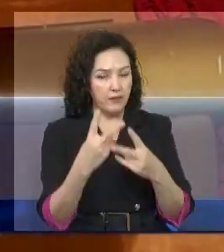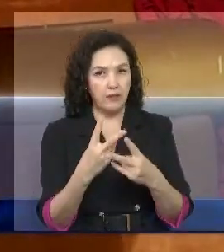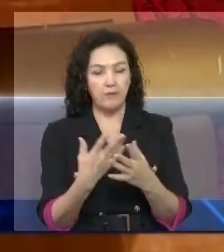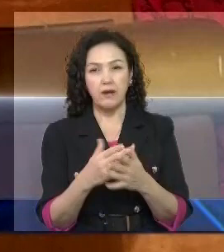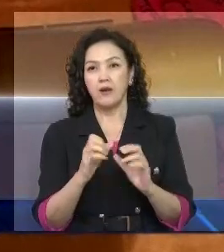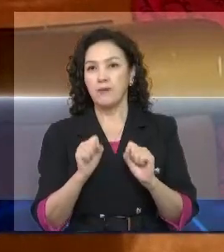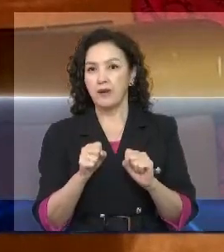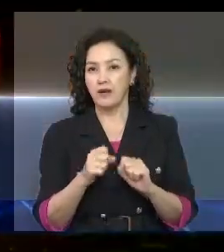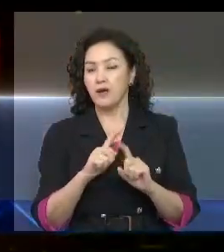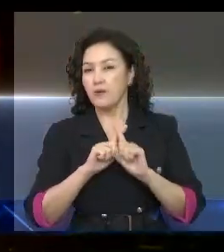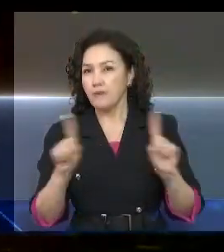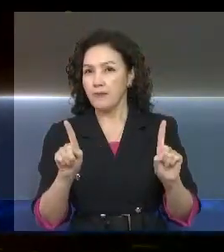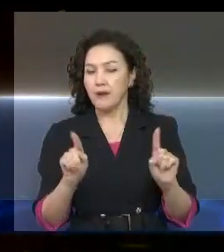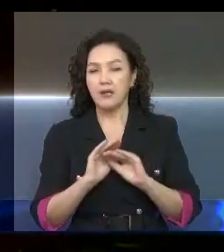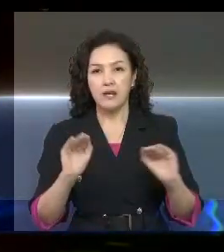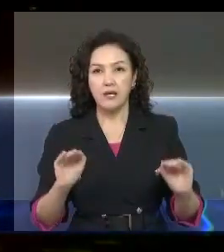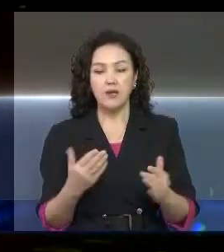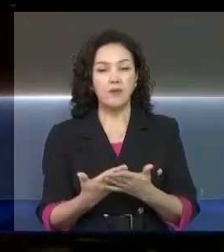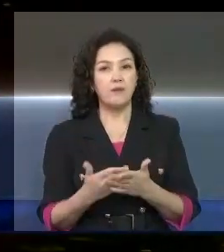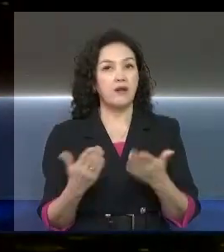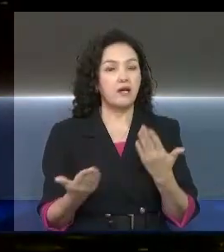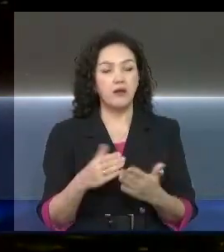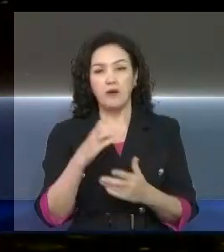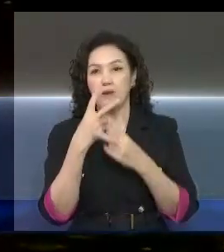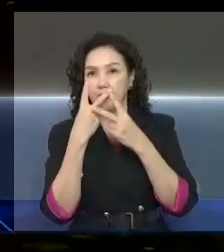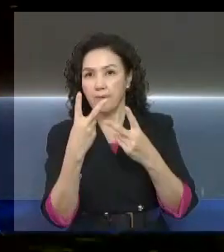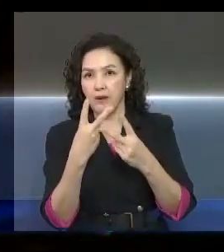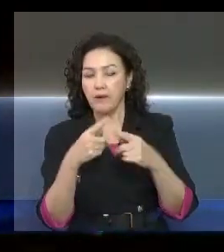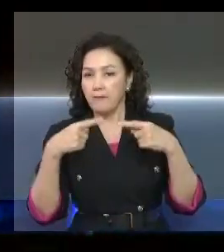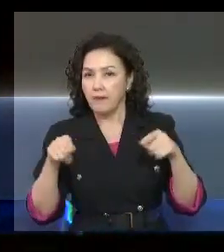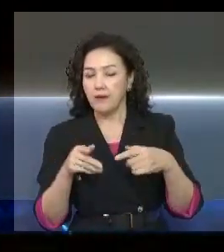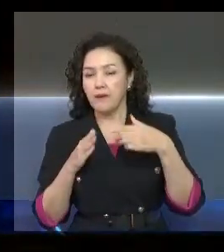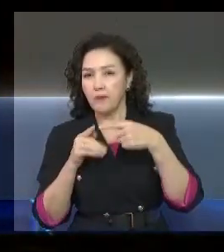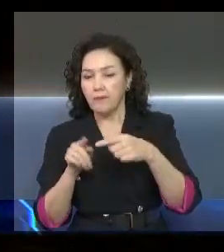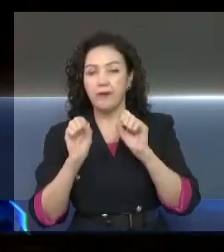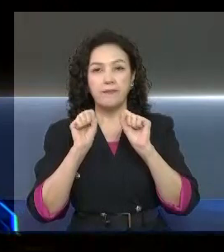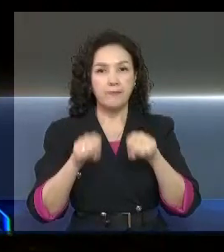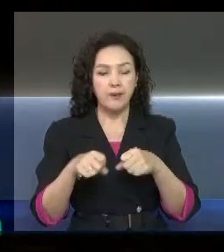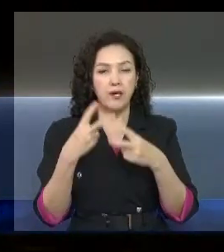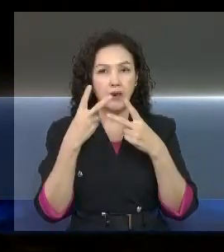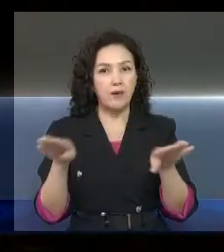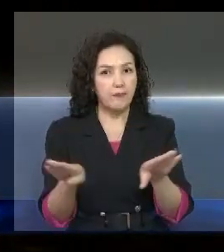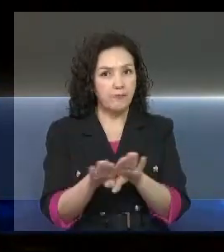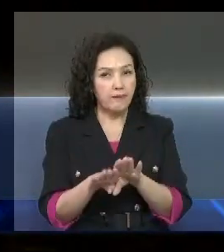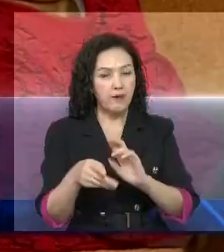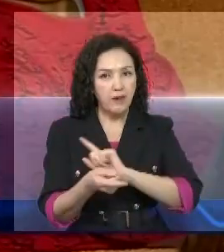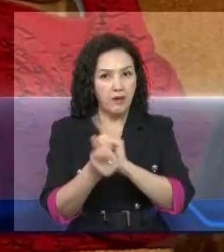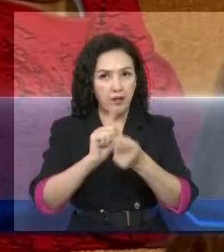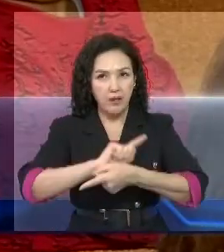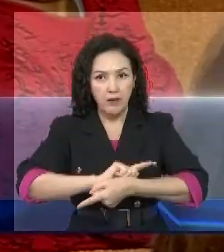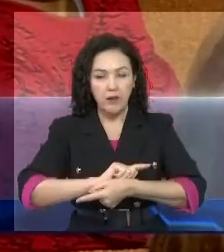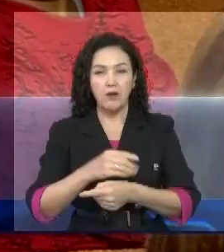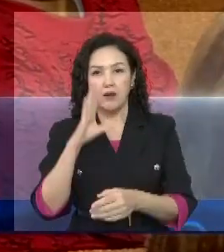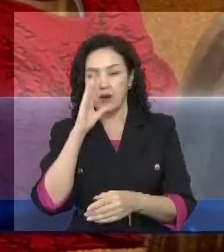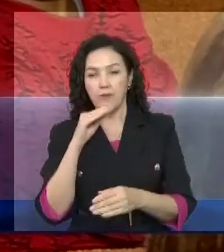может показаться исключительно для детей, однако если посмотреть на сюжет под другим углом, можно заметить схожести переменные, происходящие